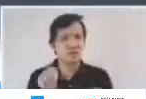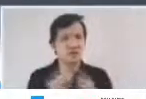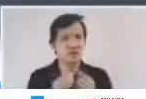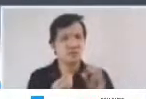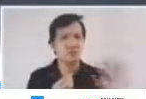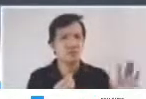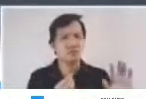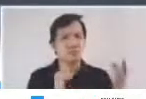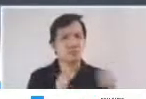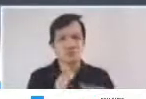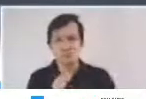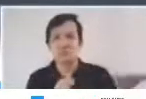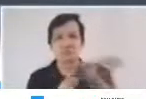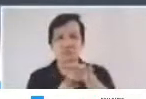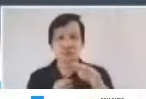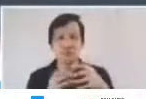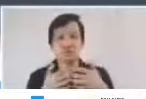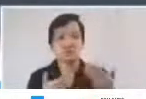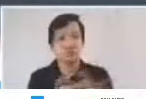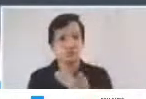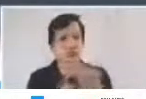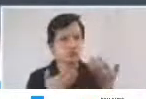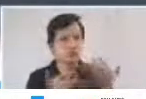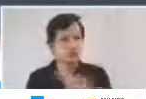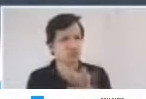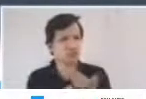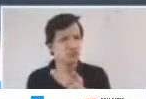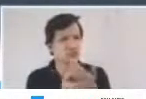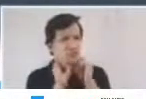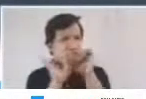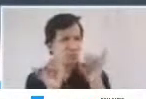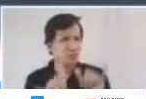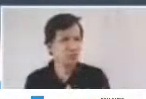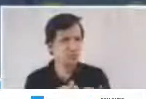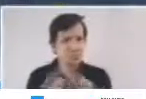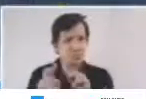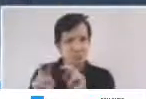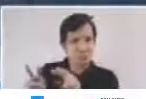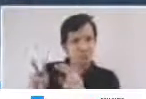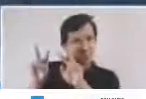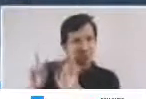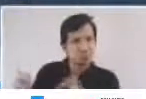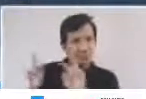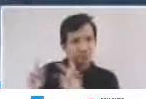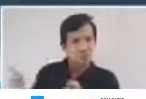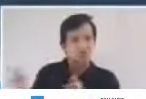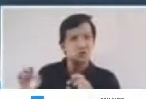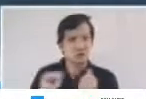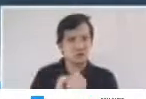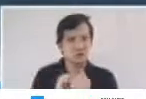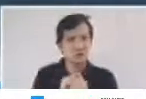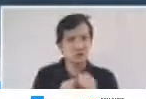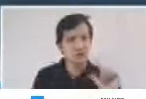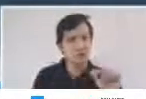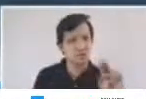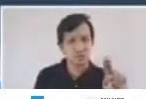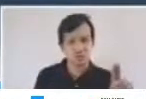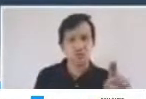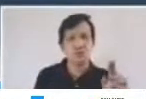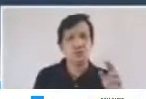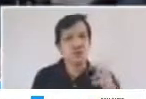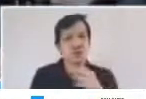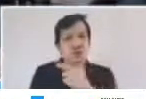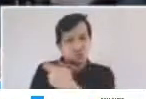list na kailangang i-report pa rin, which we are now tagging as the late cases. Next. Bukod sa mga kaso